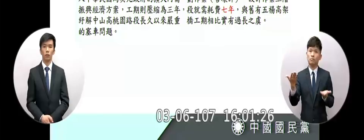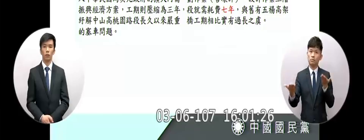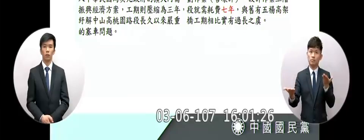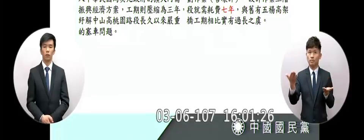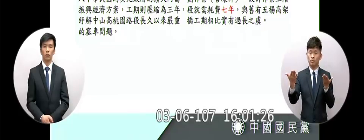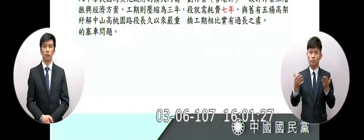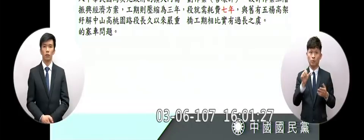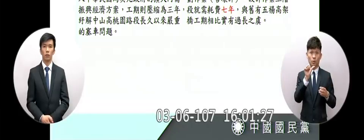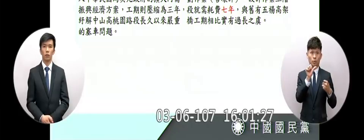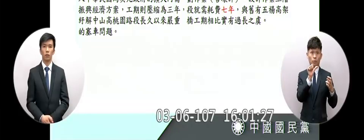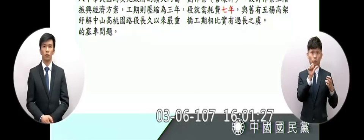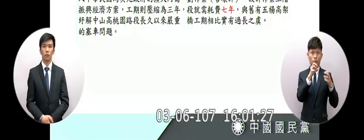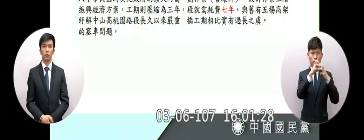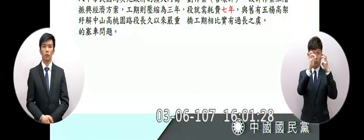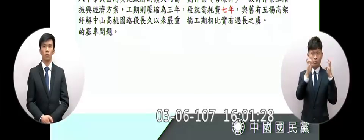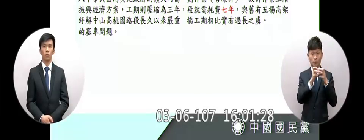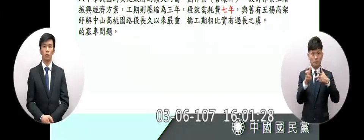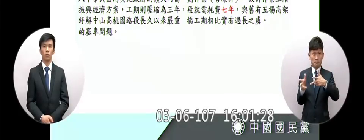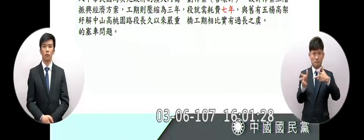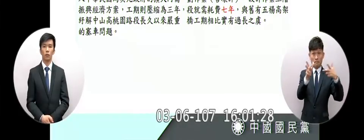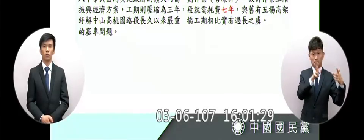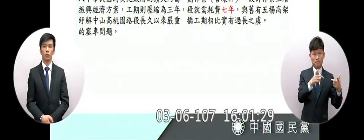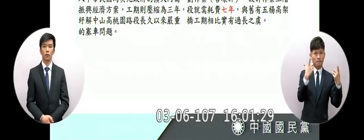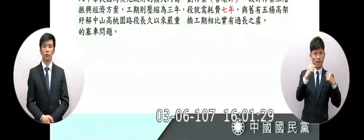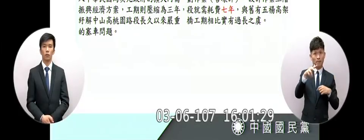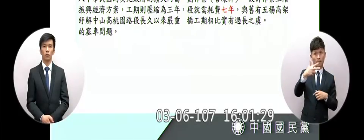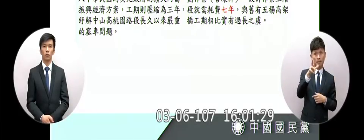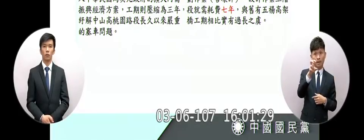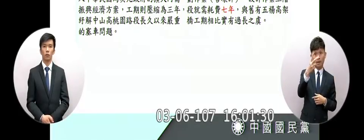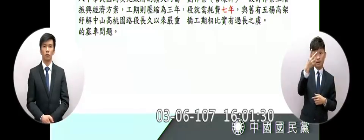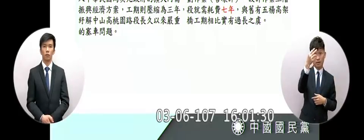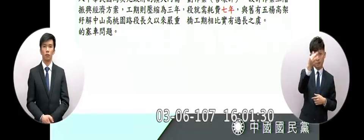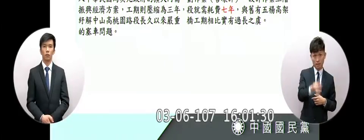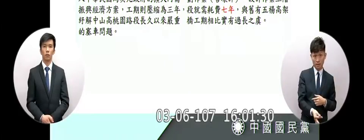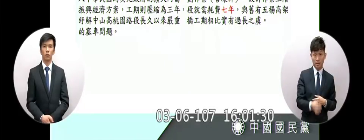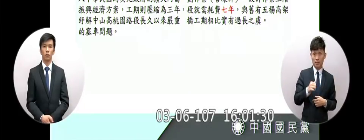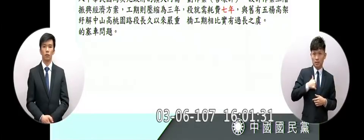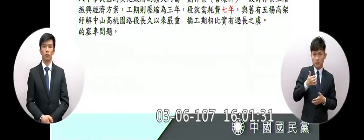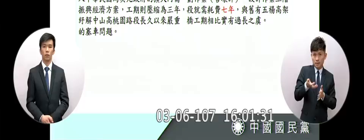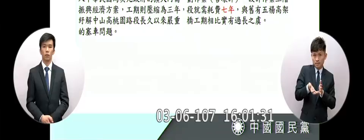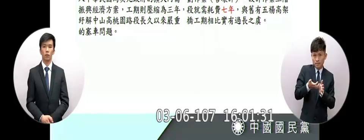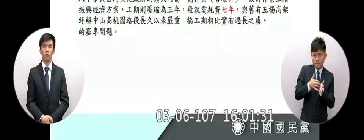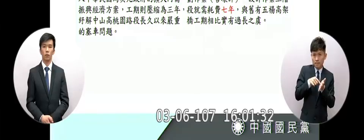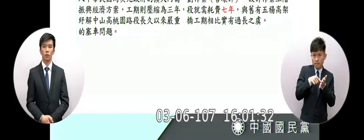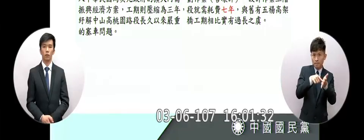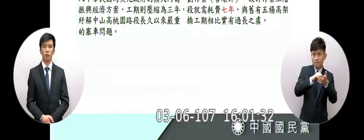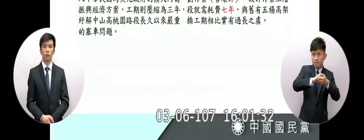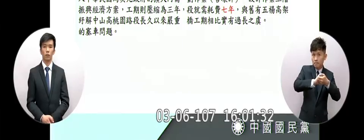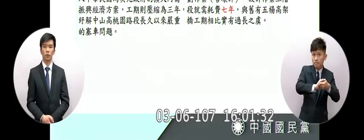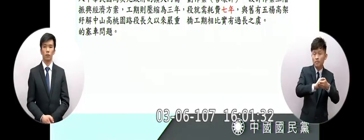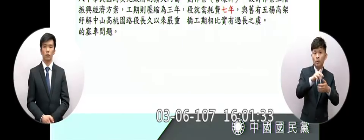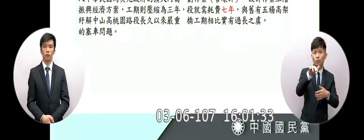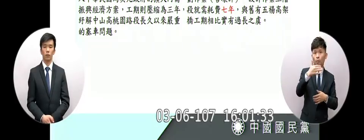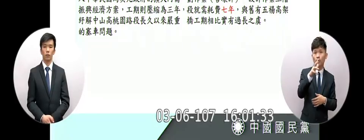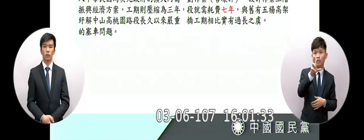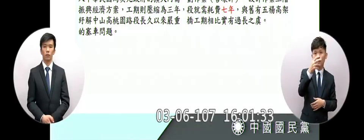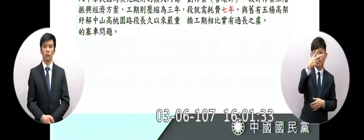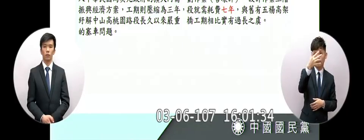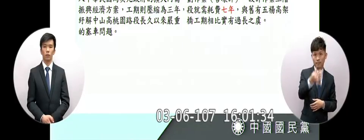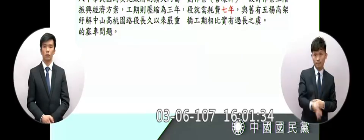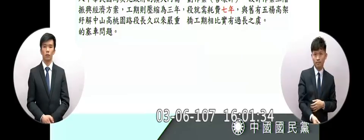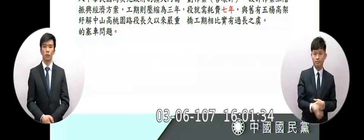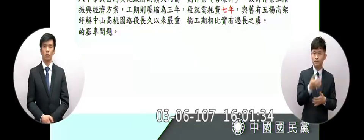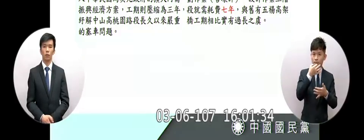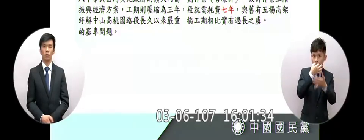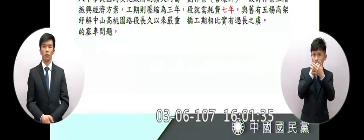高架哈，它花的经费本来编列882亿，后来实际决算哦，结算下来是587亿，有